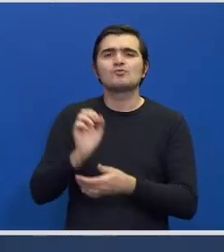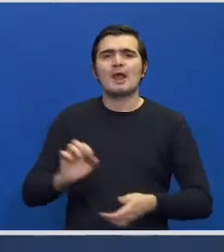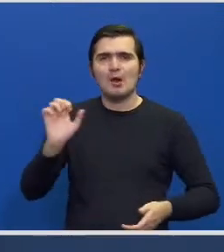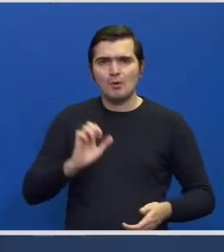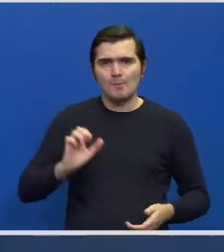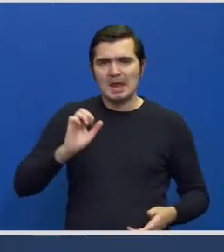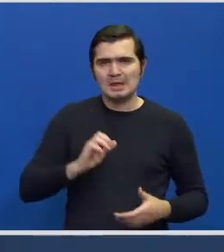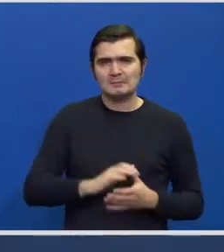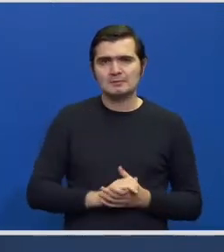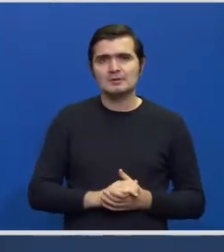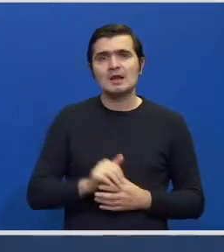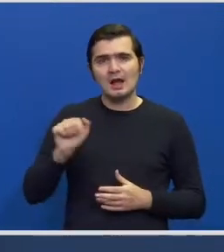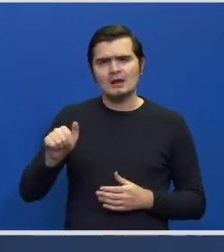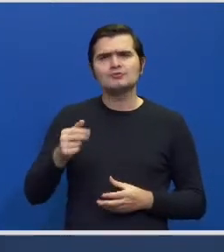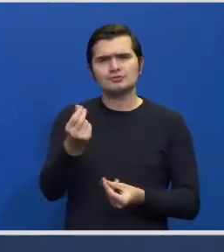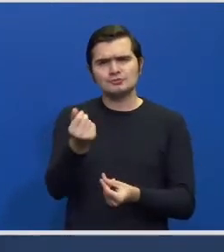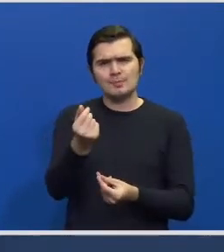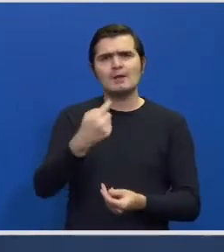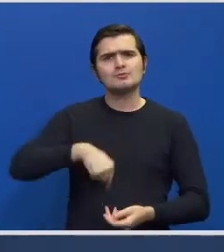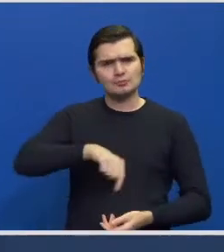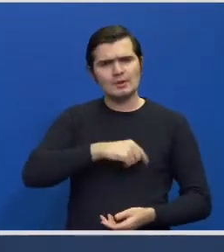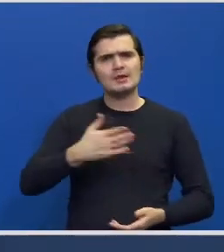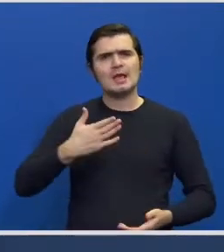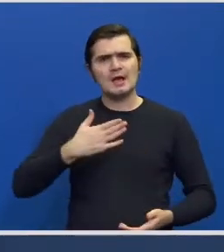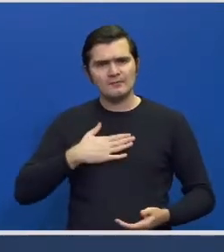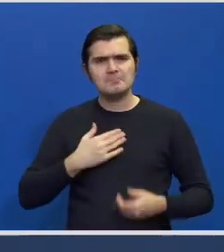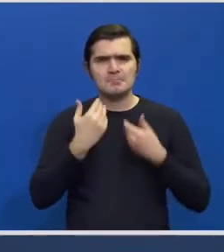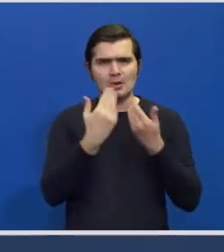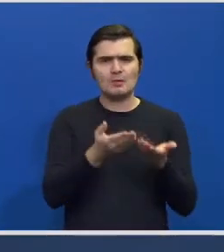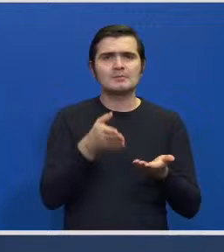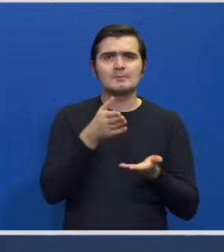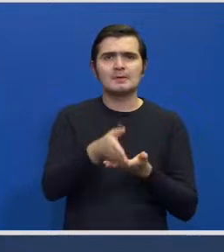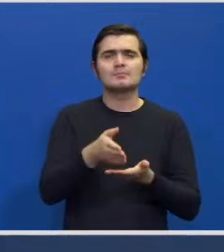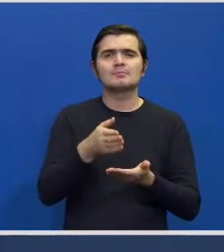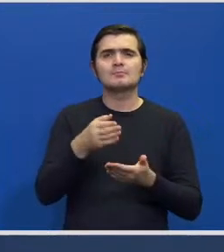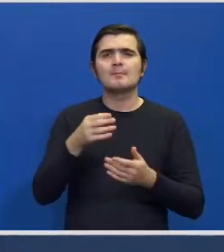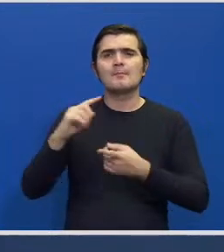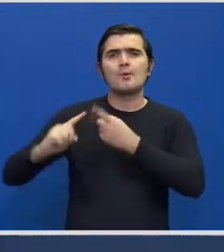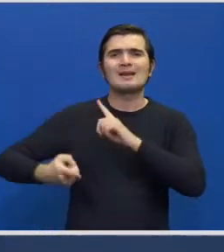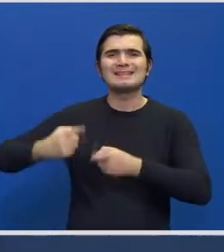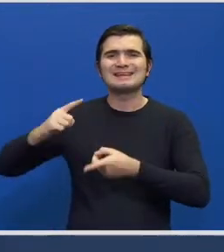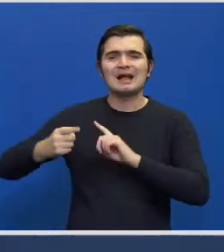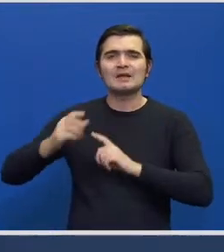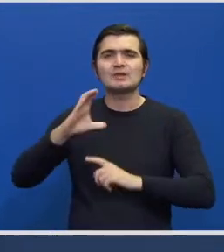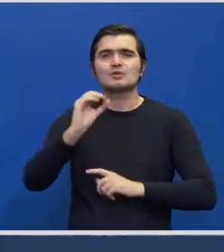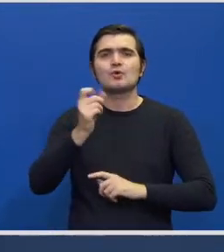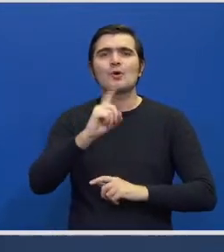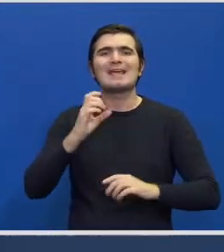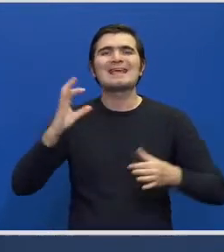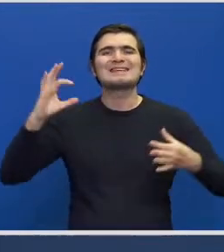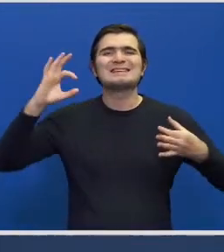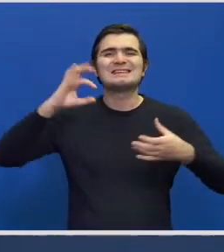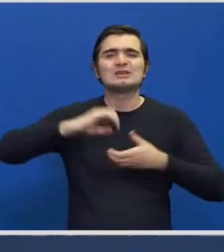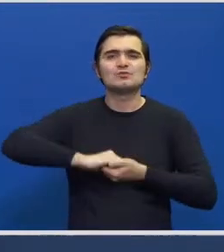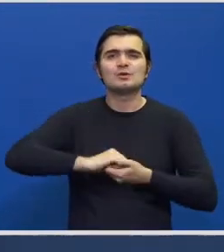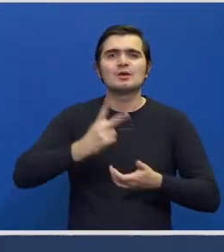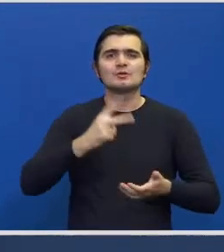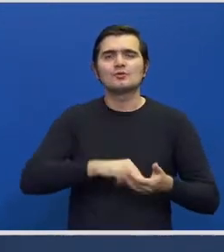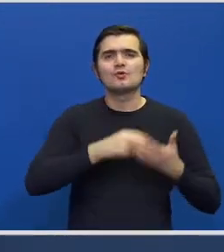din fonduri europene. Sunt banii pe care noi îi avem alocați în cadrul politicii de coeziune